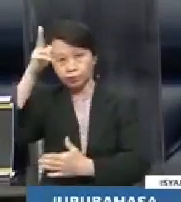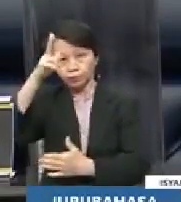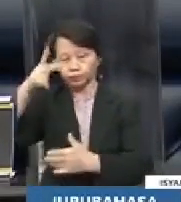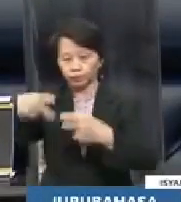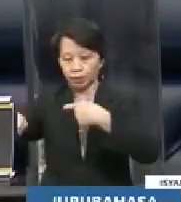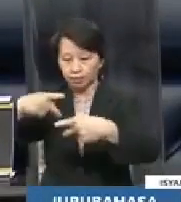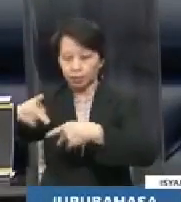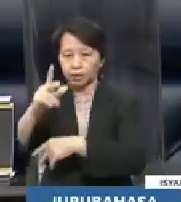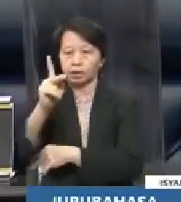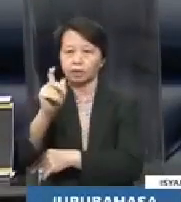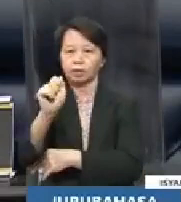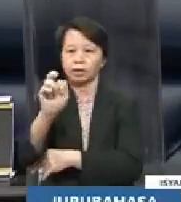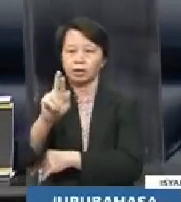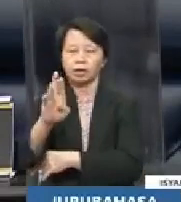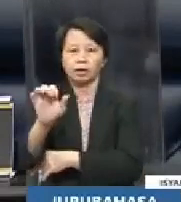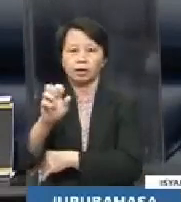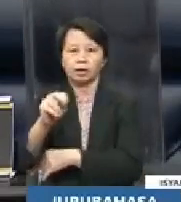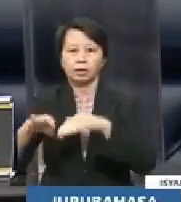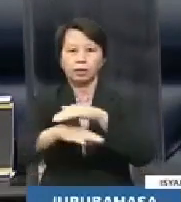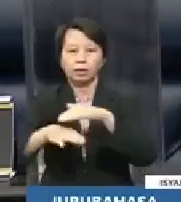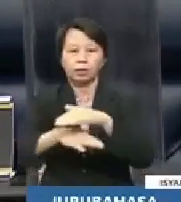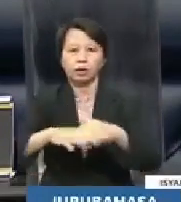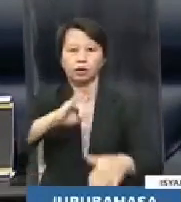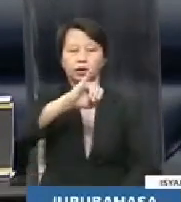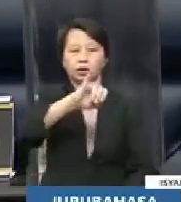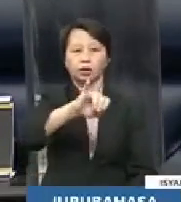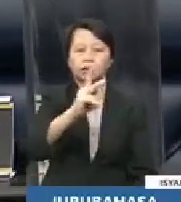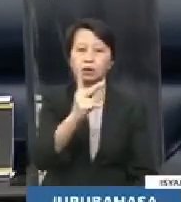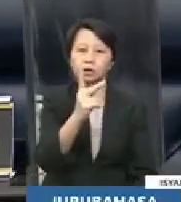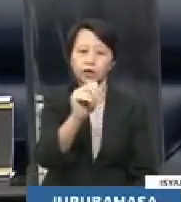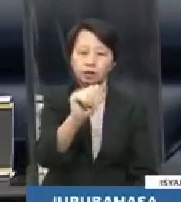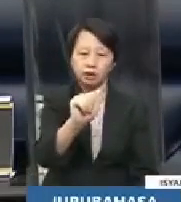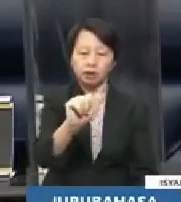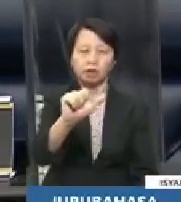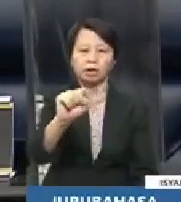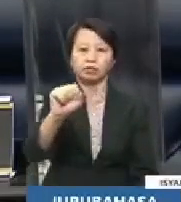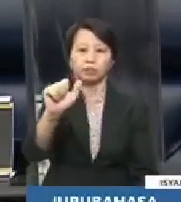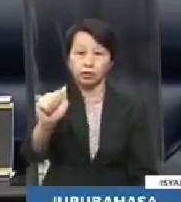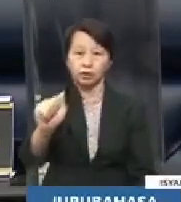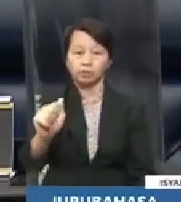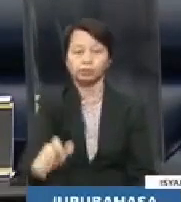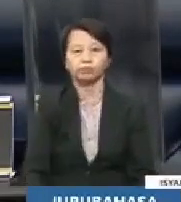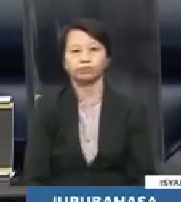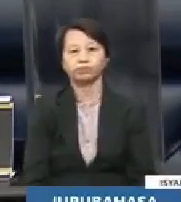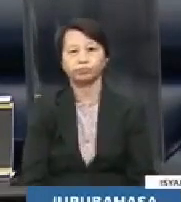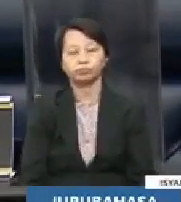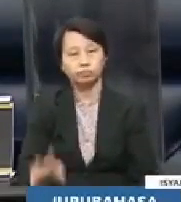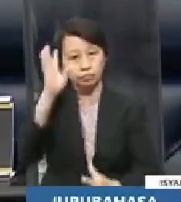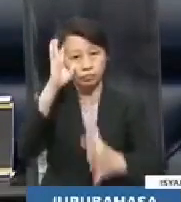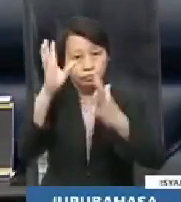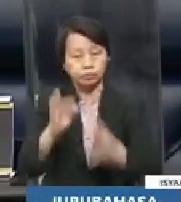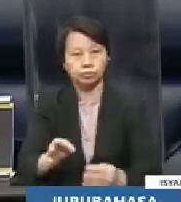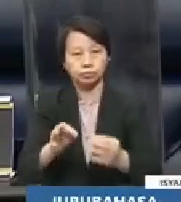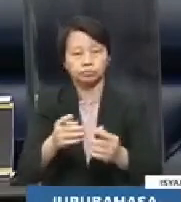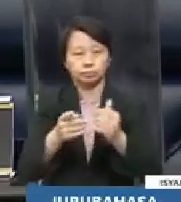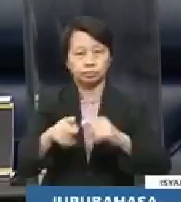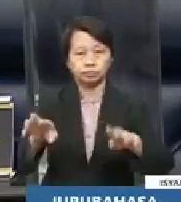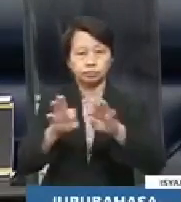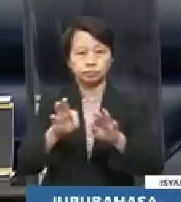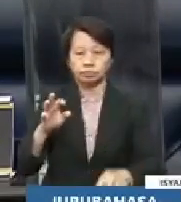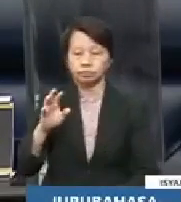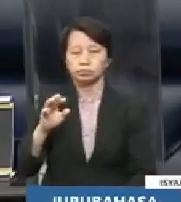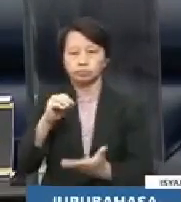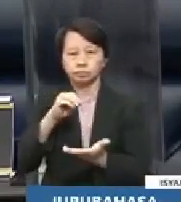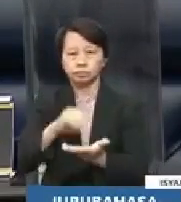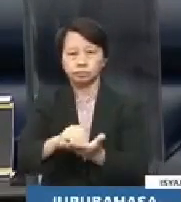mekanisme pasaran karbon di bawah Kementerian sekitar dan lain untuk maleman aldya Muhammad antara keputusan utama persidangan cop